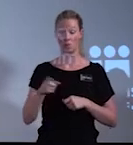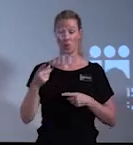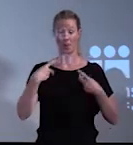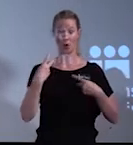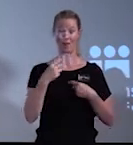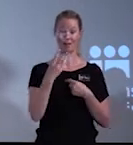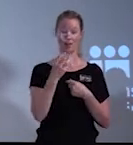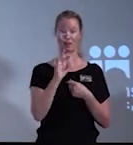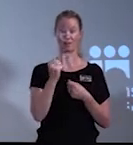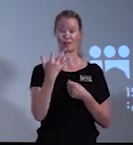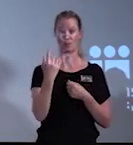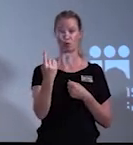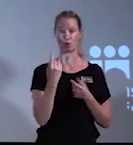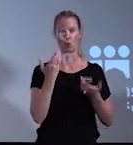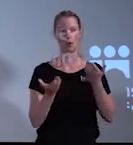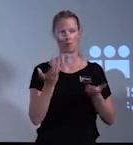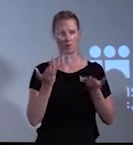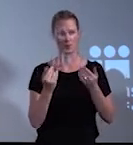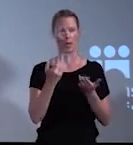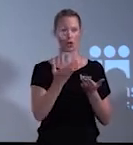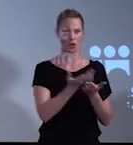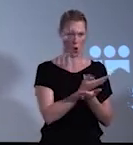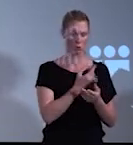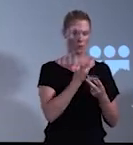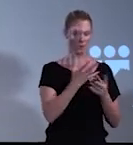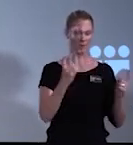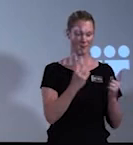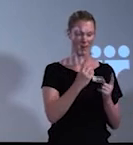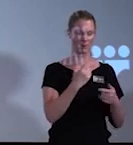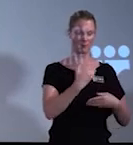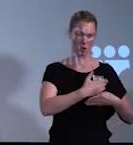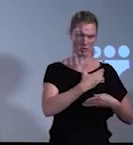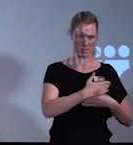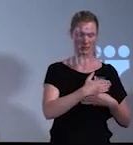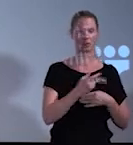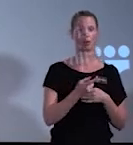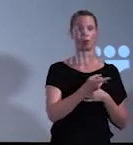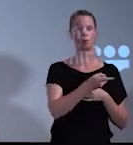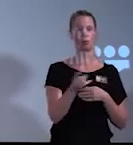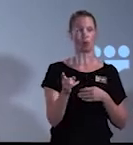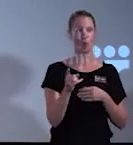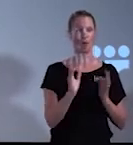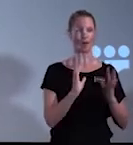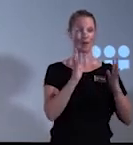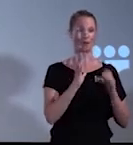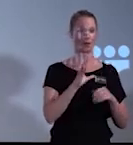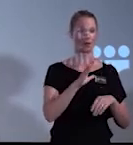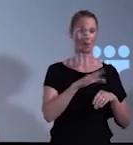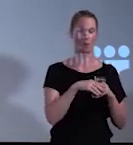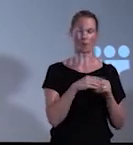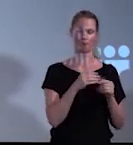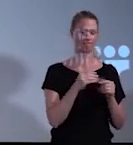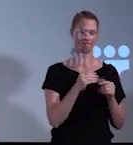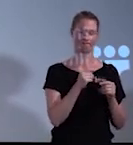är 395 stycken ungefär, som är gröna och visar färre föreställningar, de är, lever på lövtunna